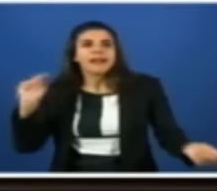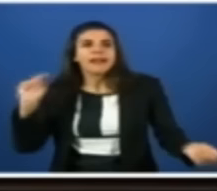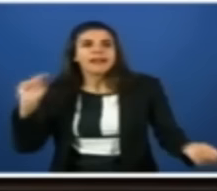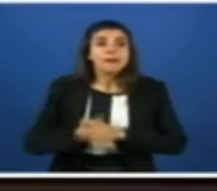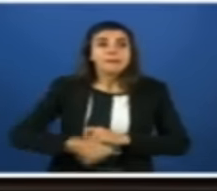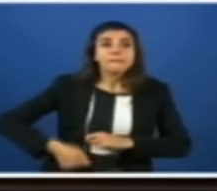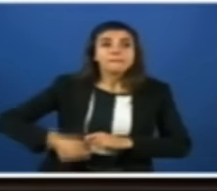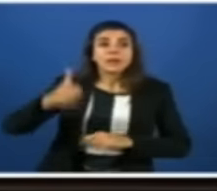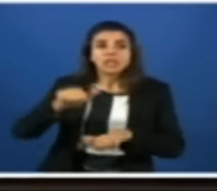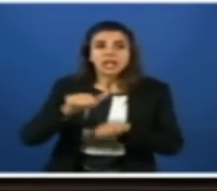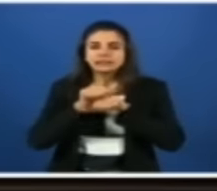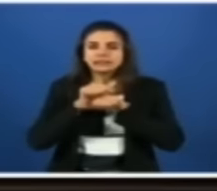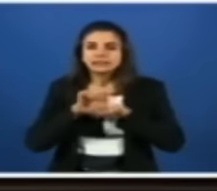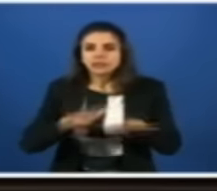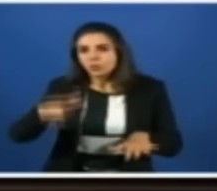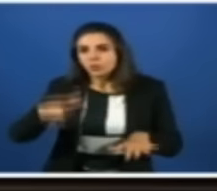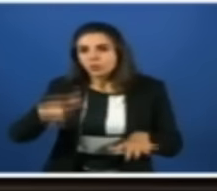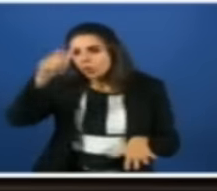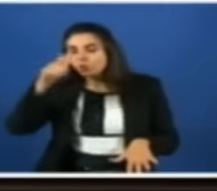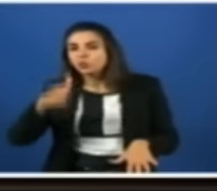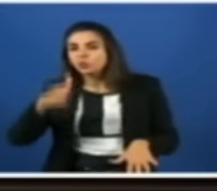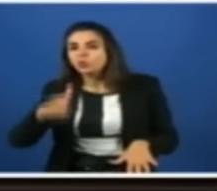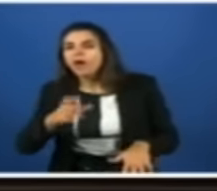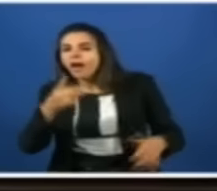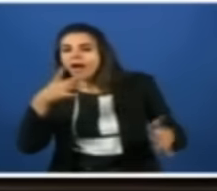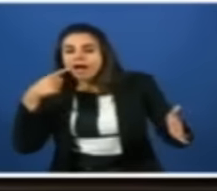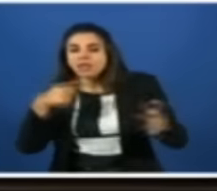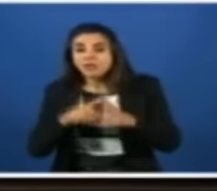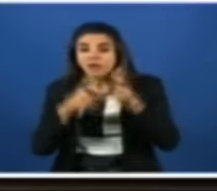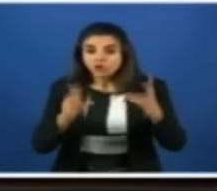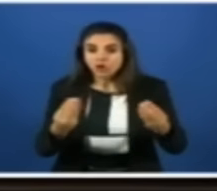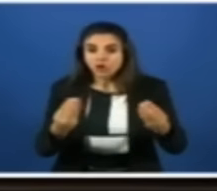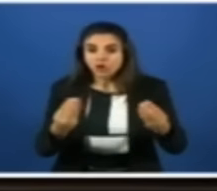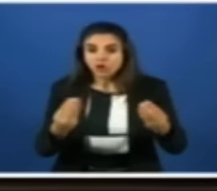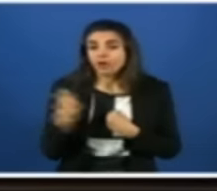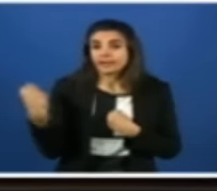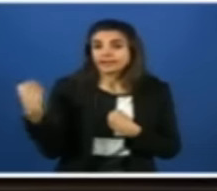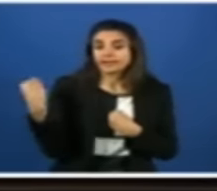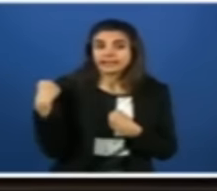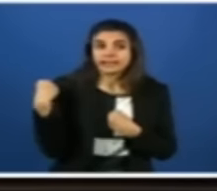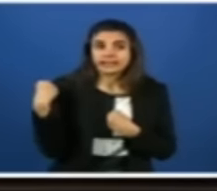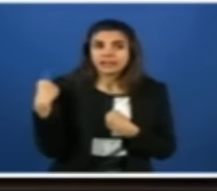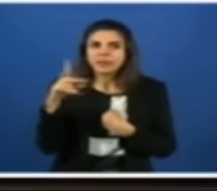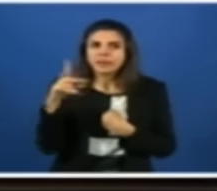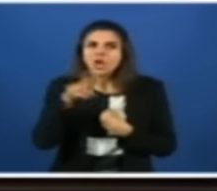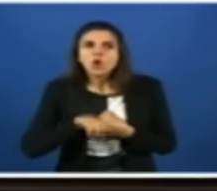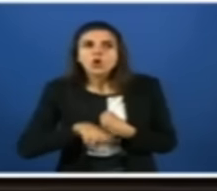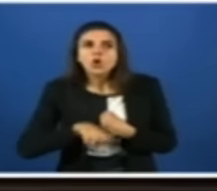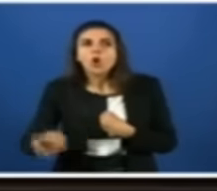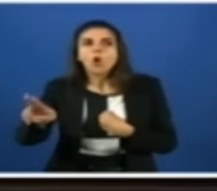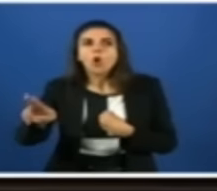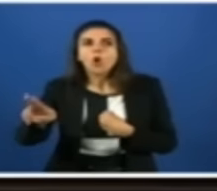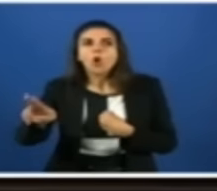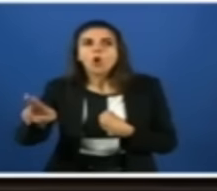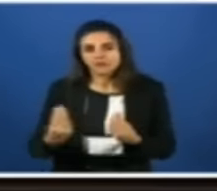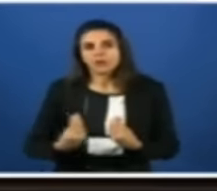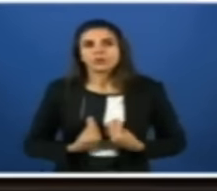Başkanlık sistemi Türkiye'nin ufkunu aydınlatacak yeni bir yol